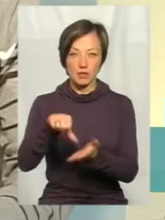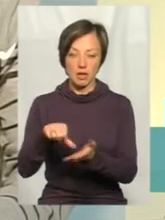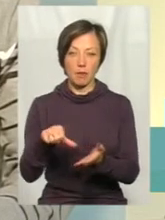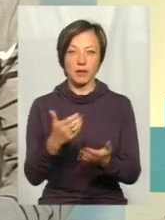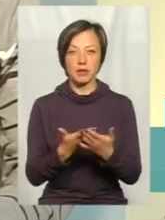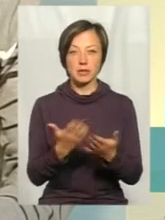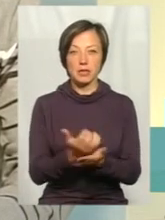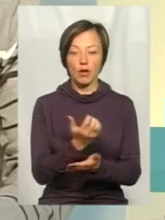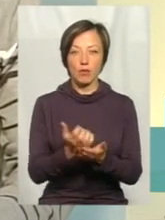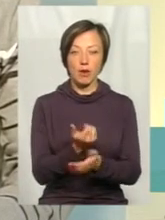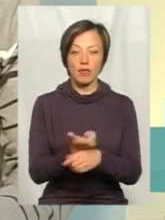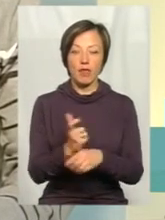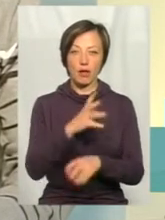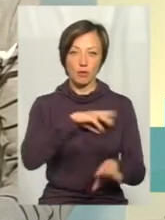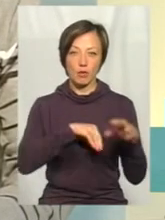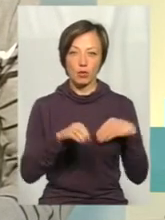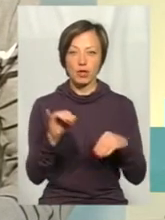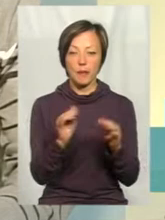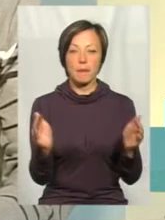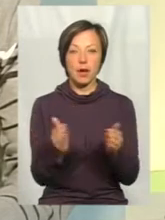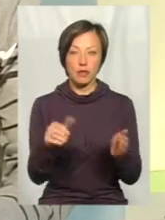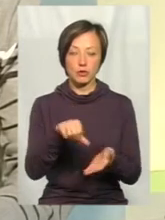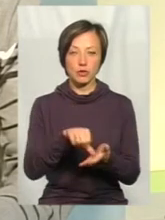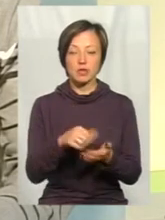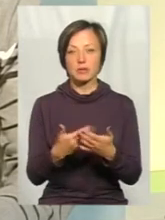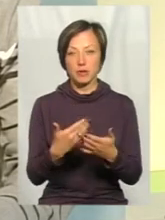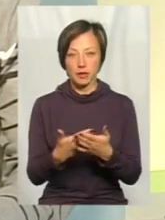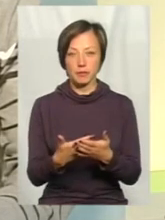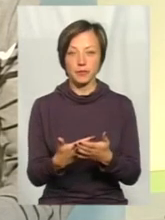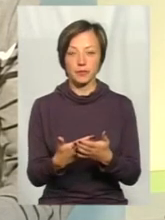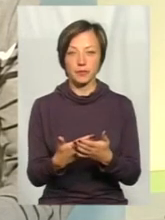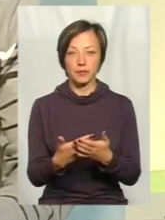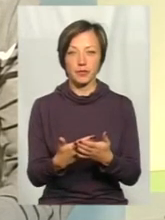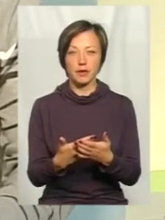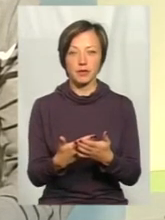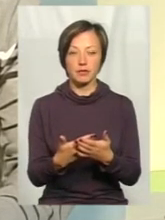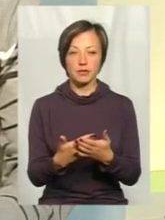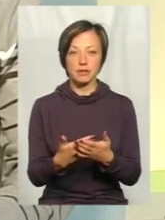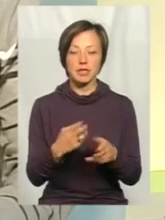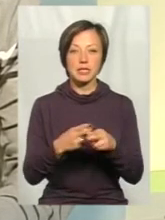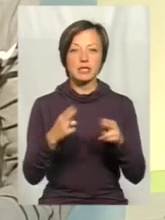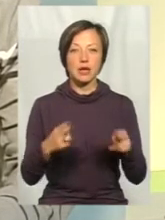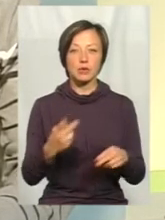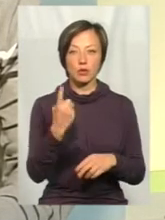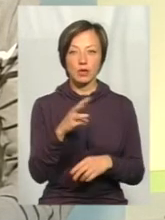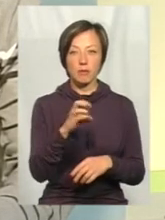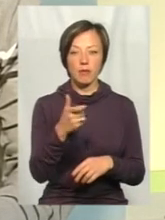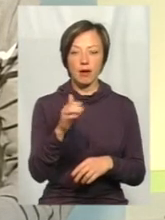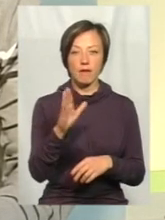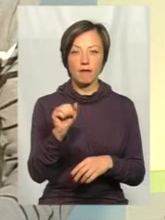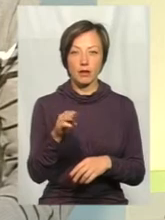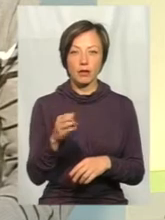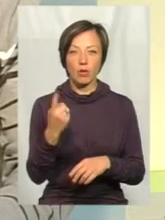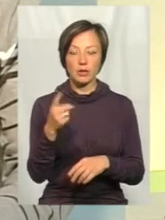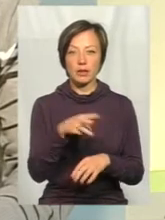які заробляють надприбутки, але і малим. Умовно кажучи, якщо ми візьмемо там станцію на 1 мегаватт, це там еквівалент 1